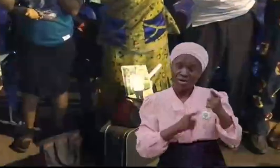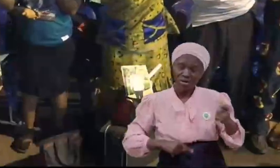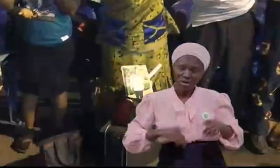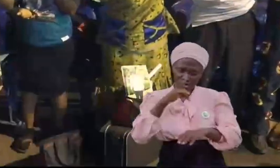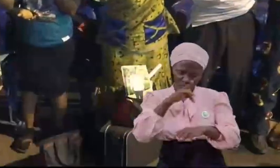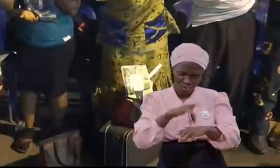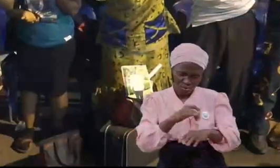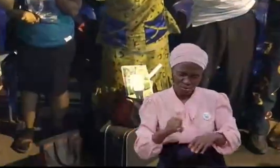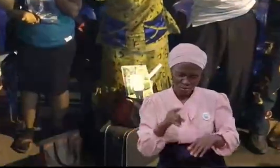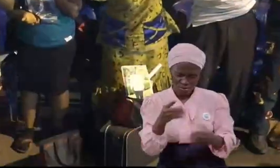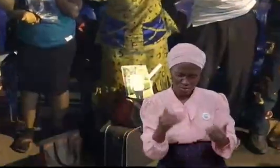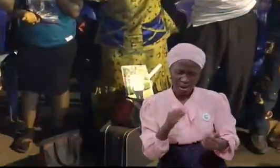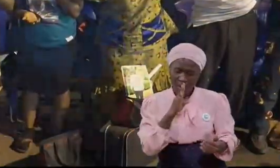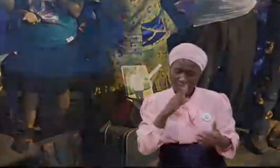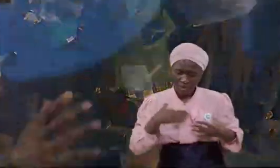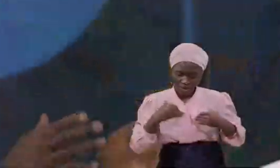Jésus.